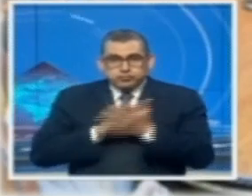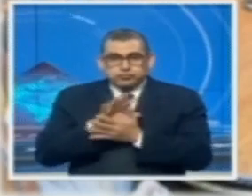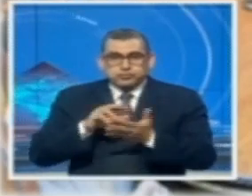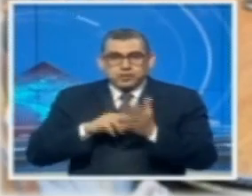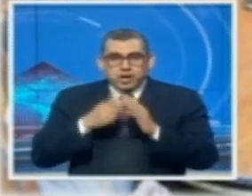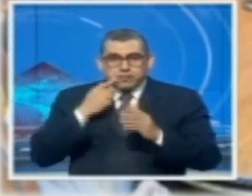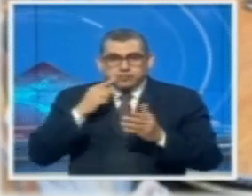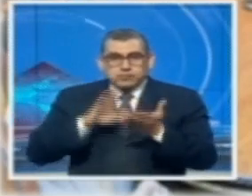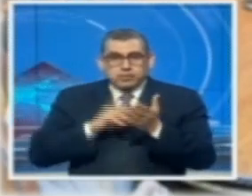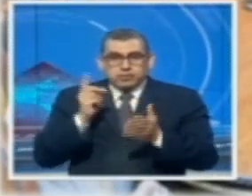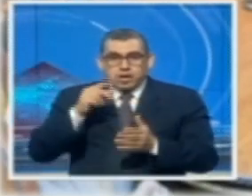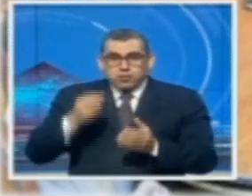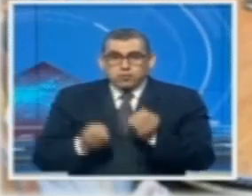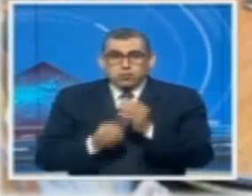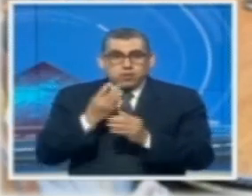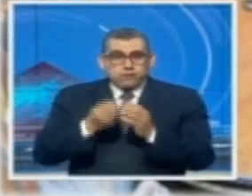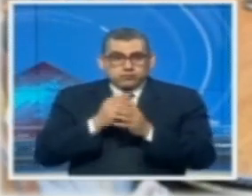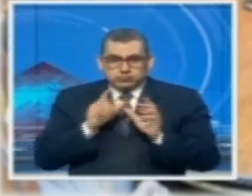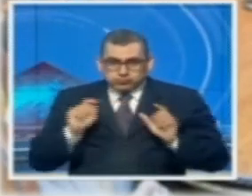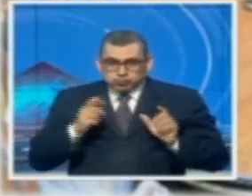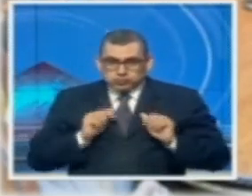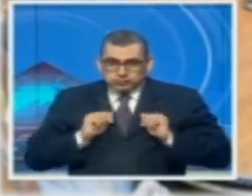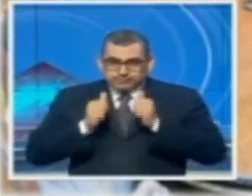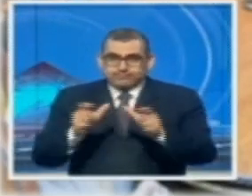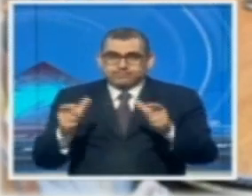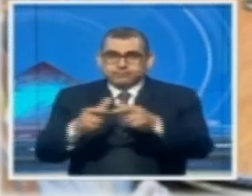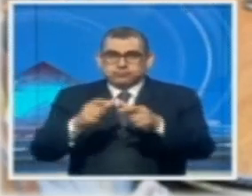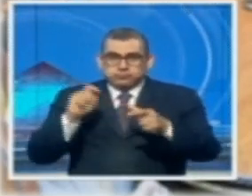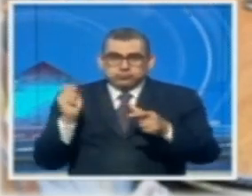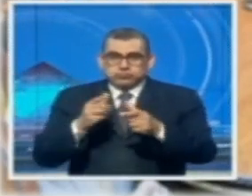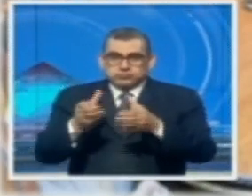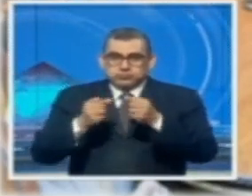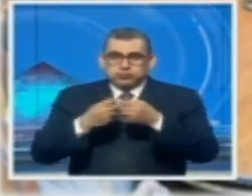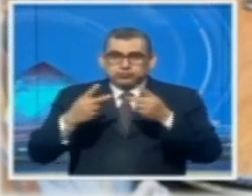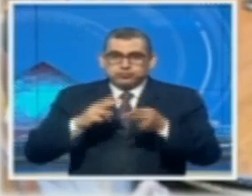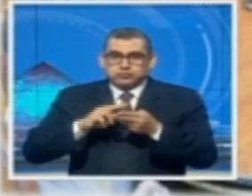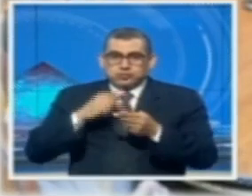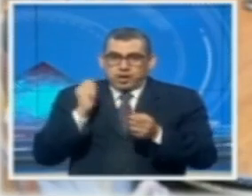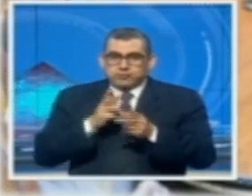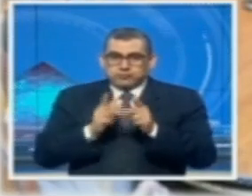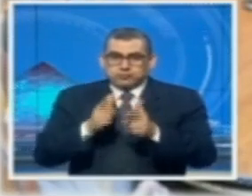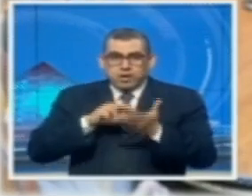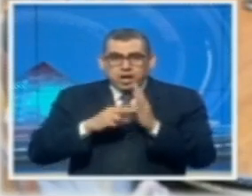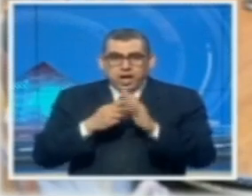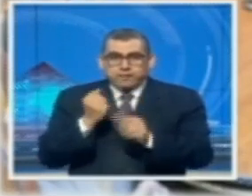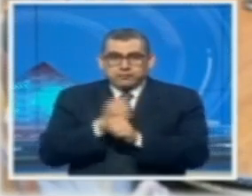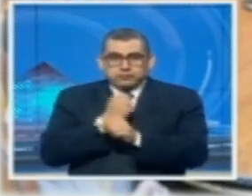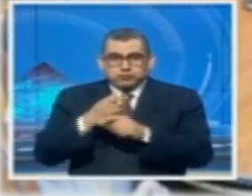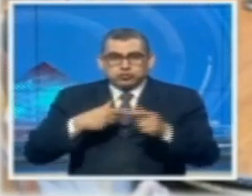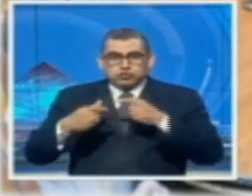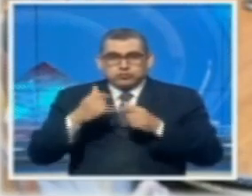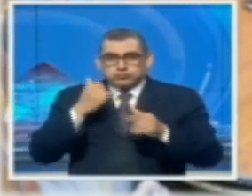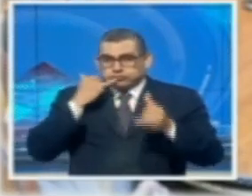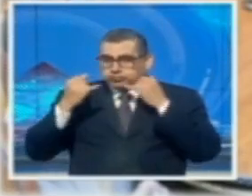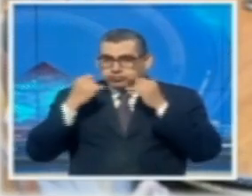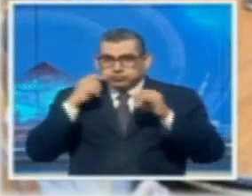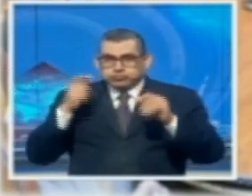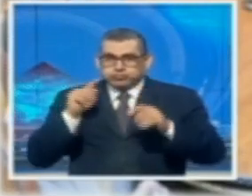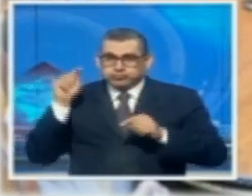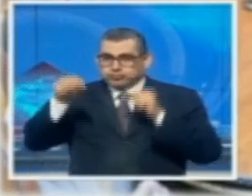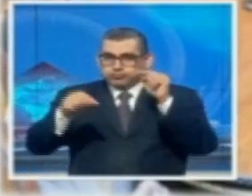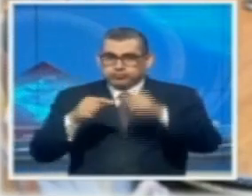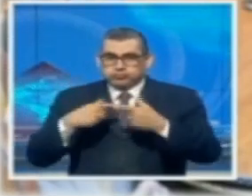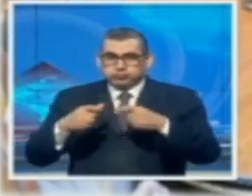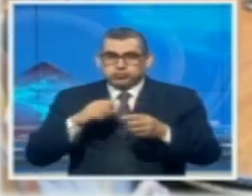والأحداث الطارئة والسيطرة عليها وإنهائها باستخدام أحدث وسائل تكنولوجيا الاتصالات وتكامل